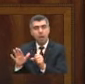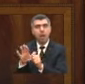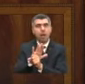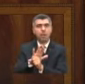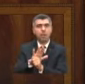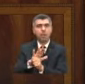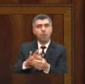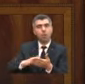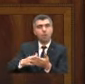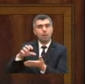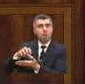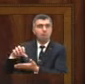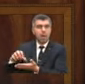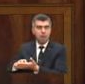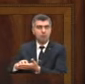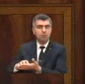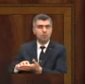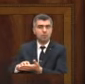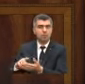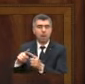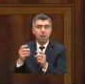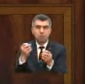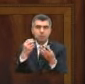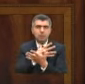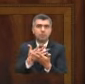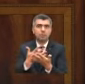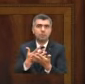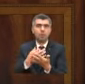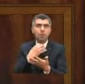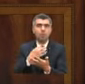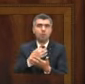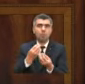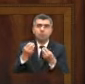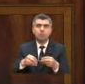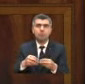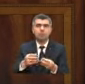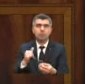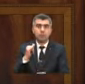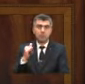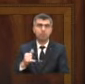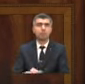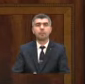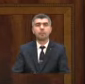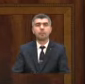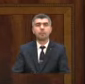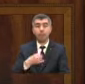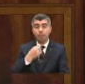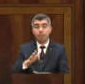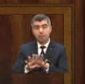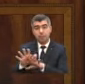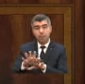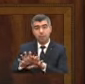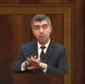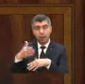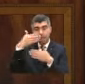ترهقات، دول اخرى حارت في كيفاش غادي تقولوا ما دبرش. وانا دائما اقول بان تدبير المغرب